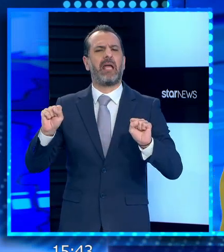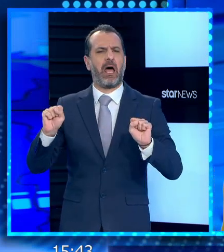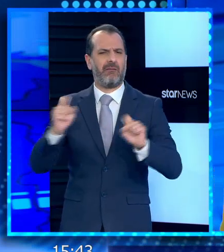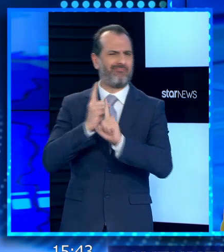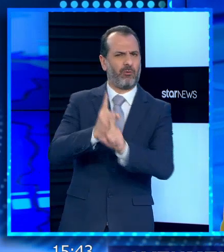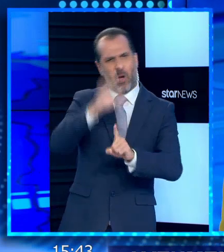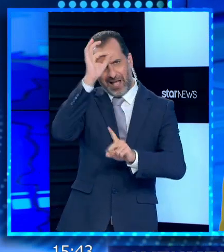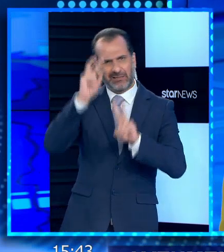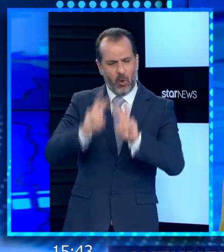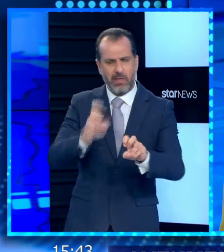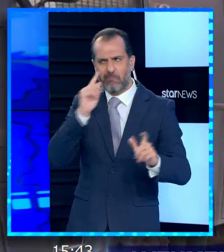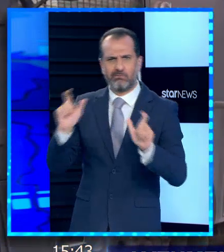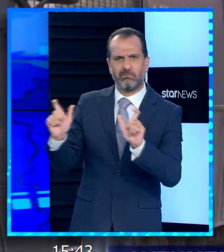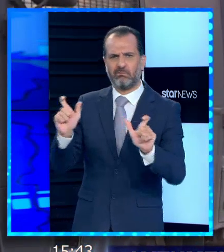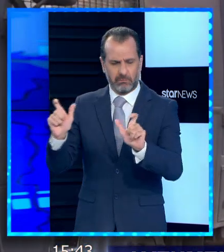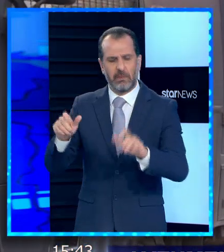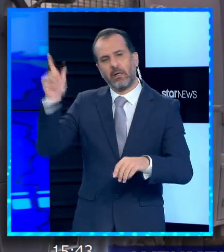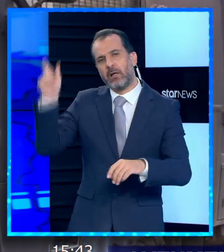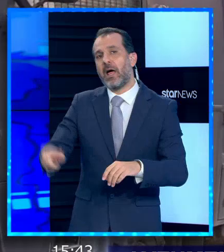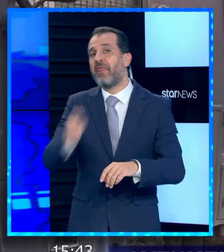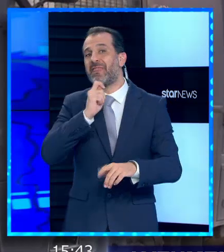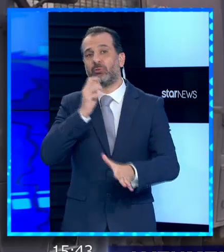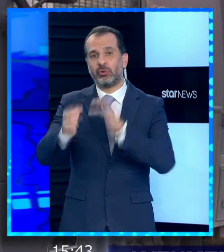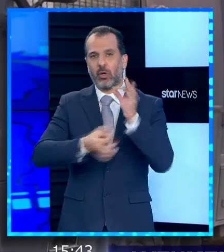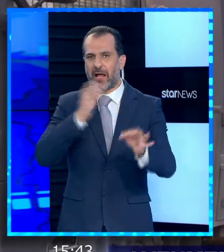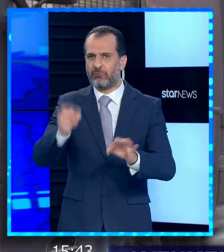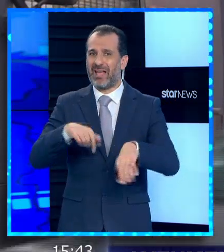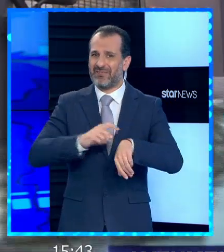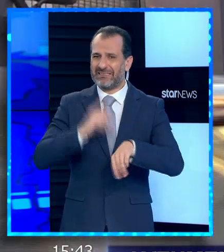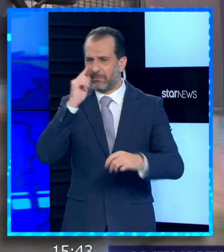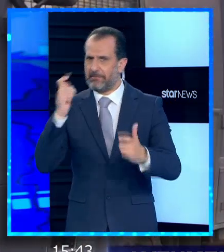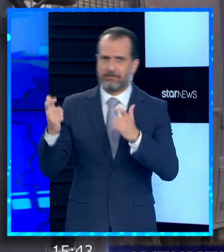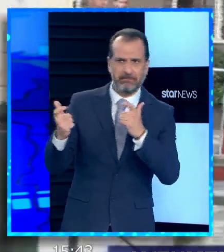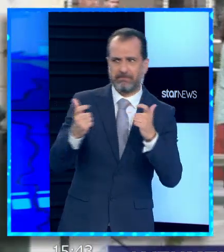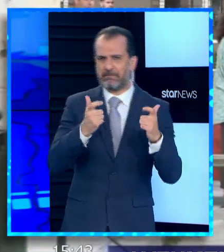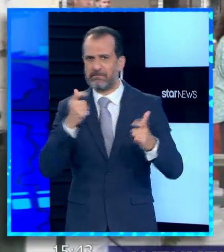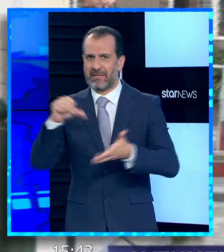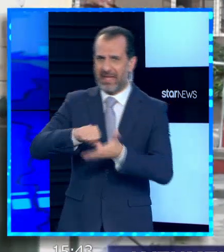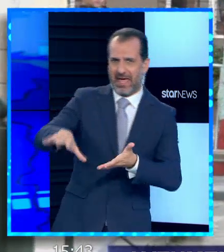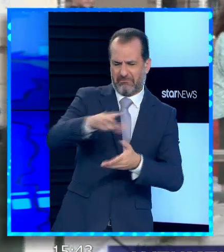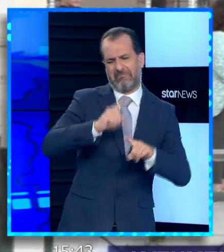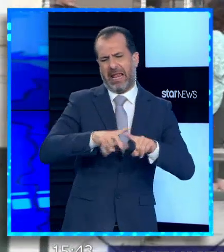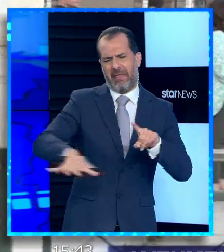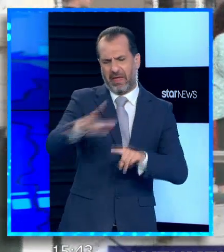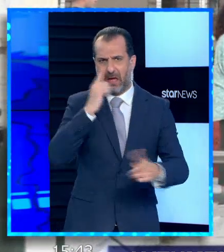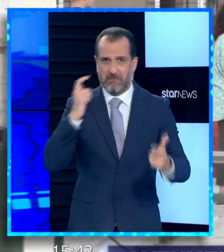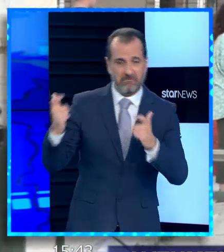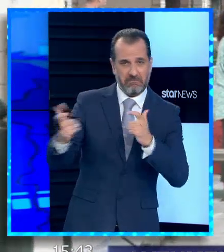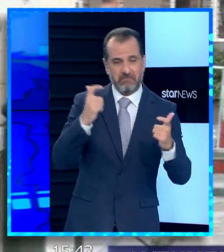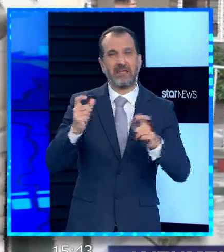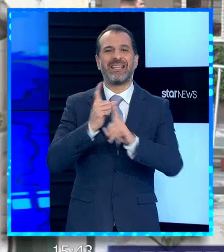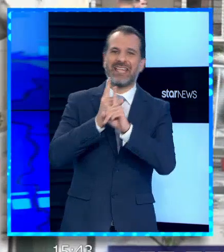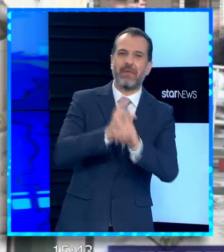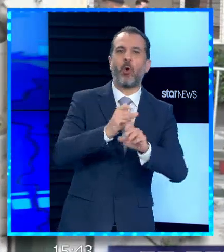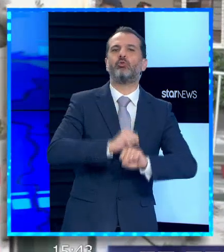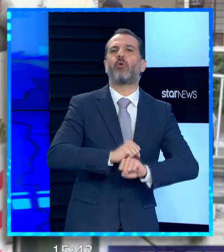Αλέξανδρε. Λένια, θέλω να σου πω ότι είναι αυξημένη αλλά διακριτική η παρουσία της ΑΕΠ. Όπως είπε, η ΕΙΠ, αντιτρομοκρατική αλλά και